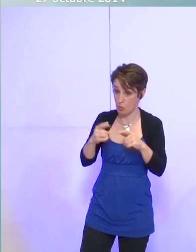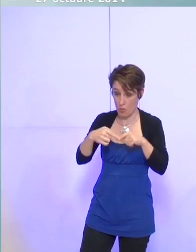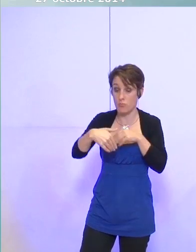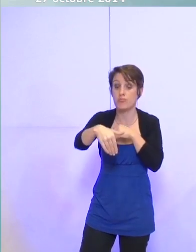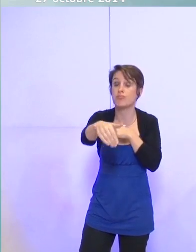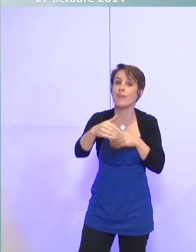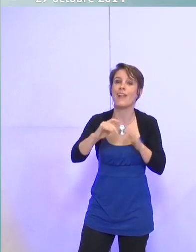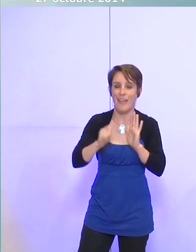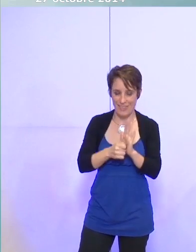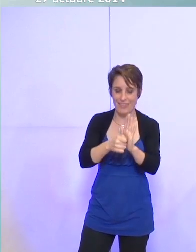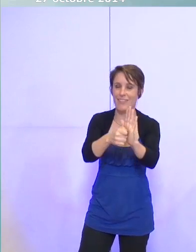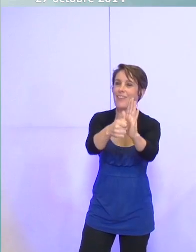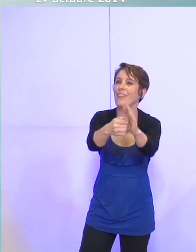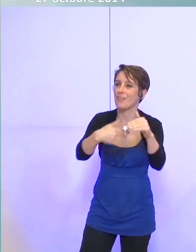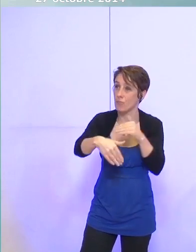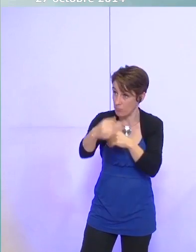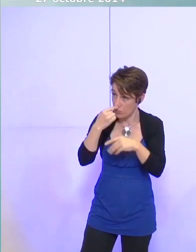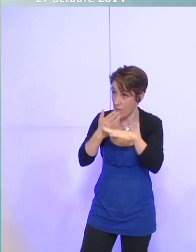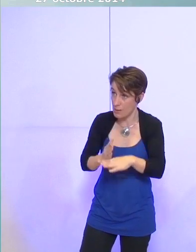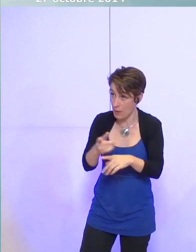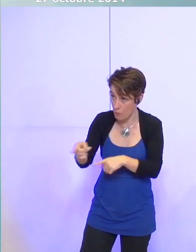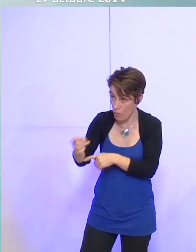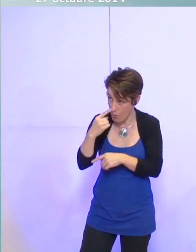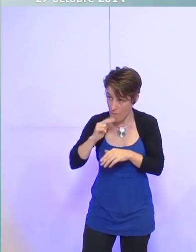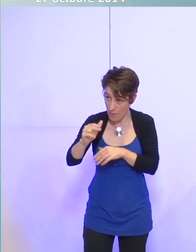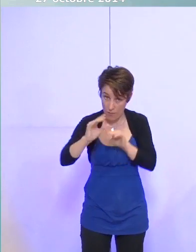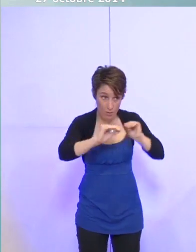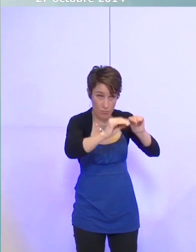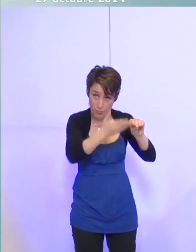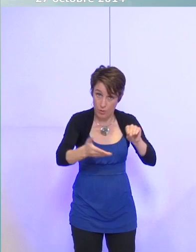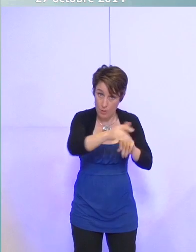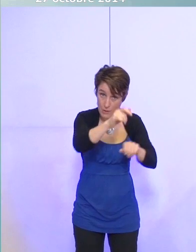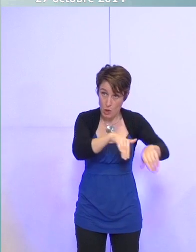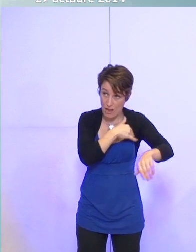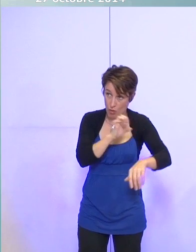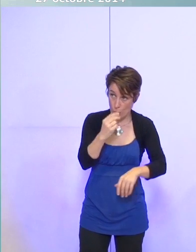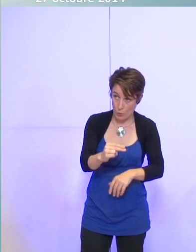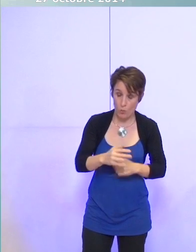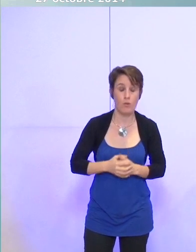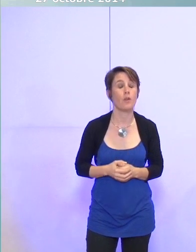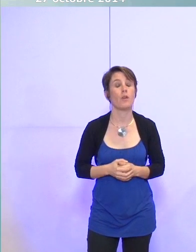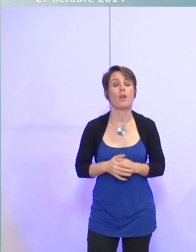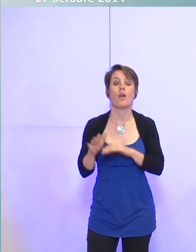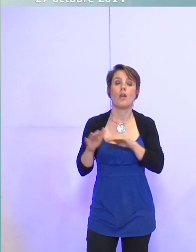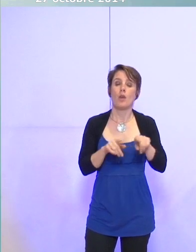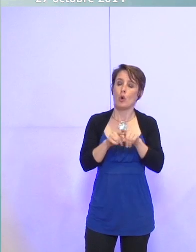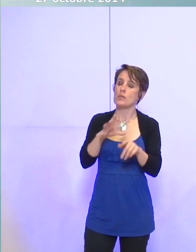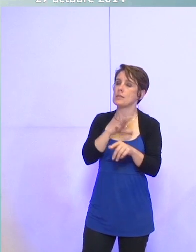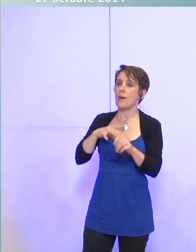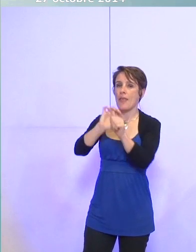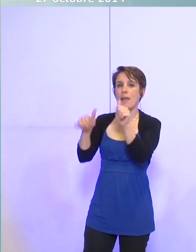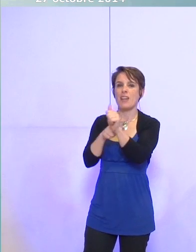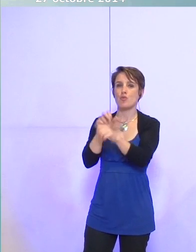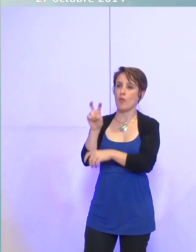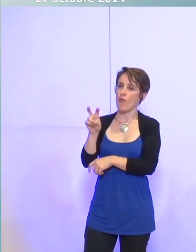moment où justement vous avancerez dans le calendrier ? Il serait bon que vous puissiez nous répondre sur ces points. Par ailleurs, Madame l'adjointe au vert, vous ne pouvez pas